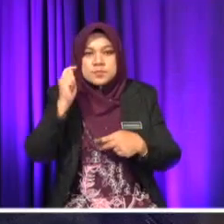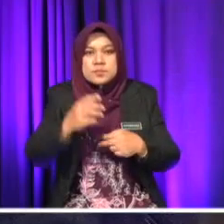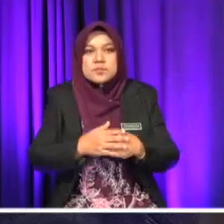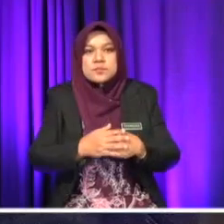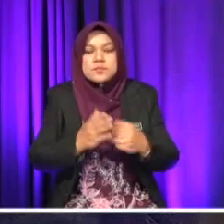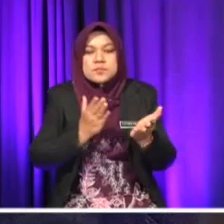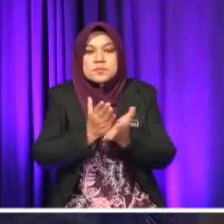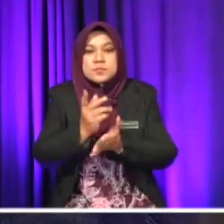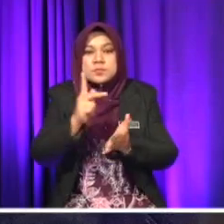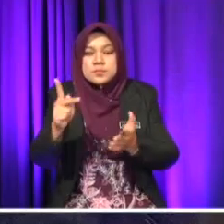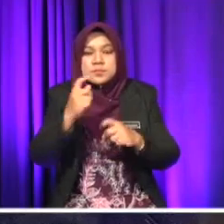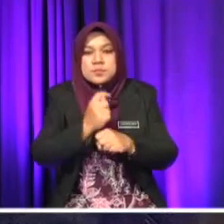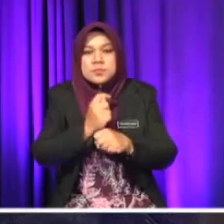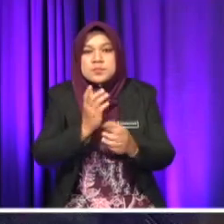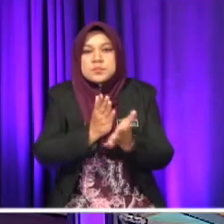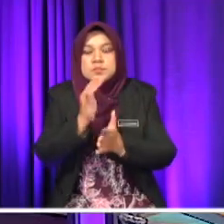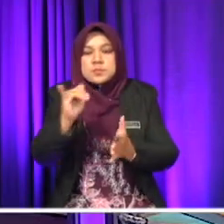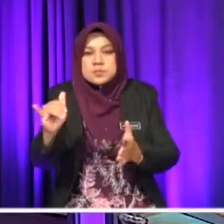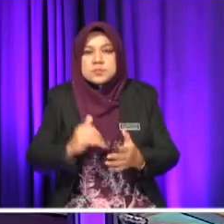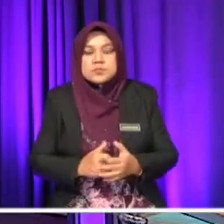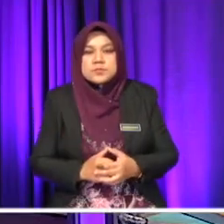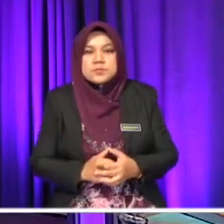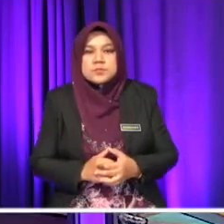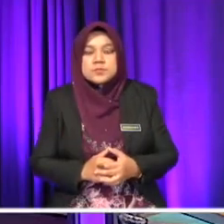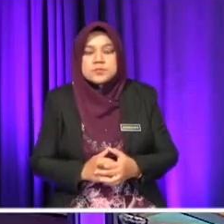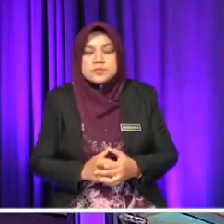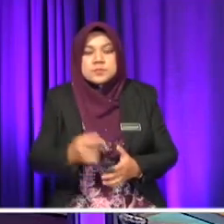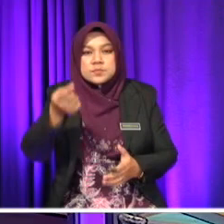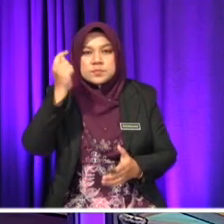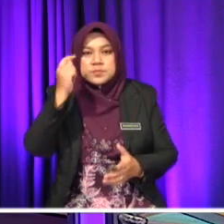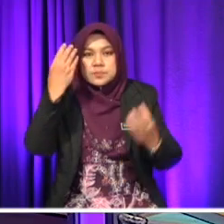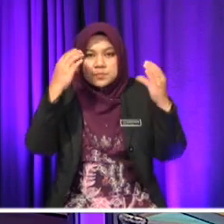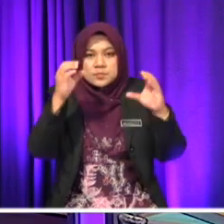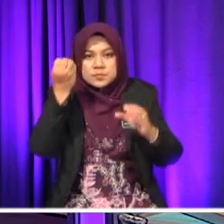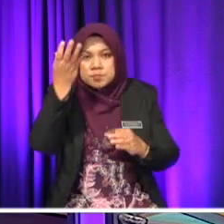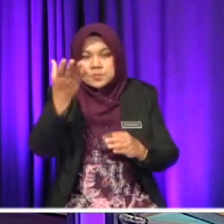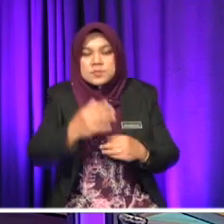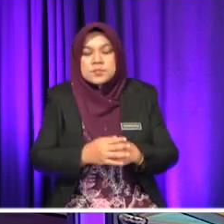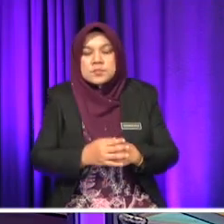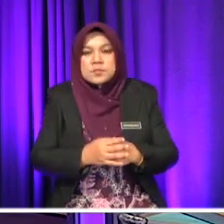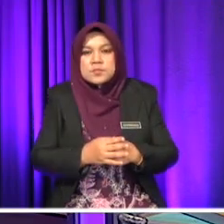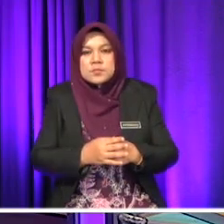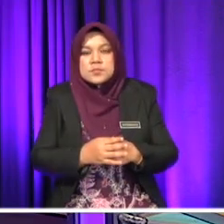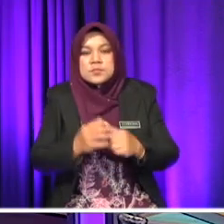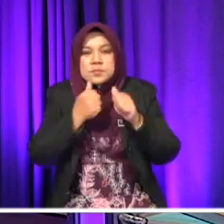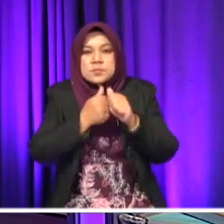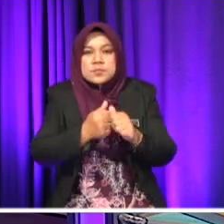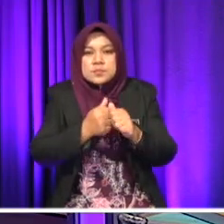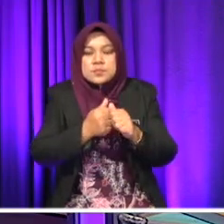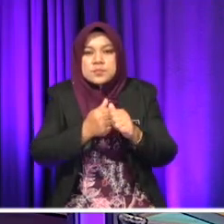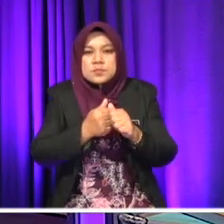tugas dan seterusnya seperti yang saya sebutkan tadi Irfan murid-murid ini akan diberikan tugas kan mengikut